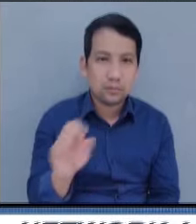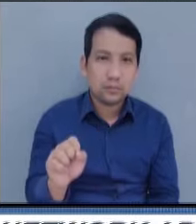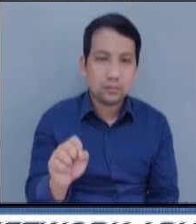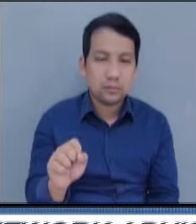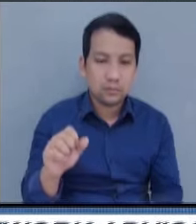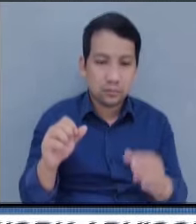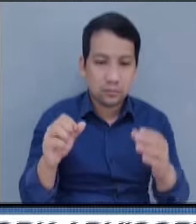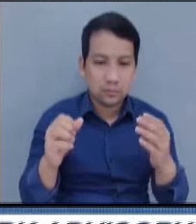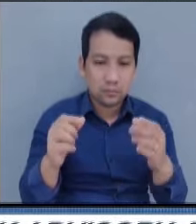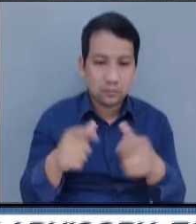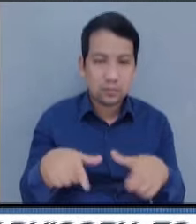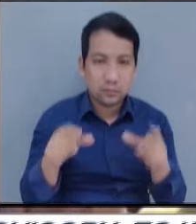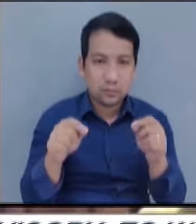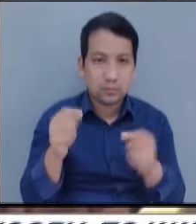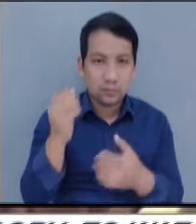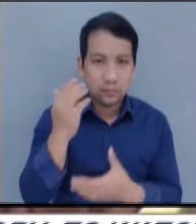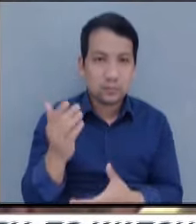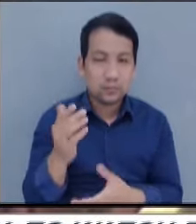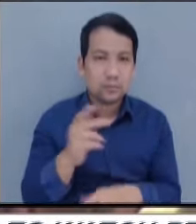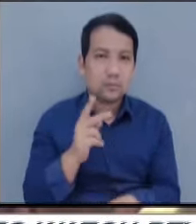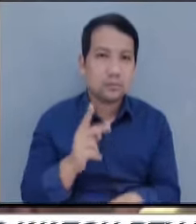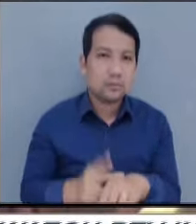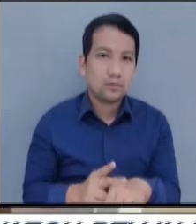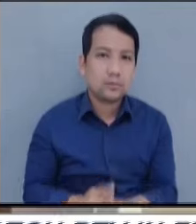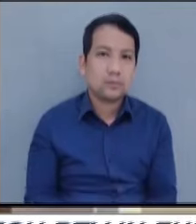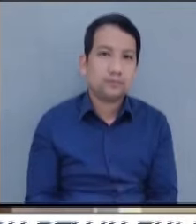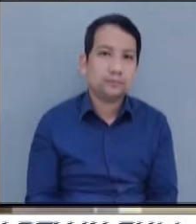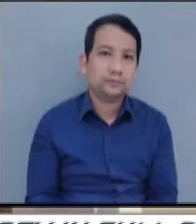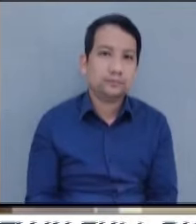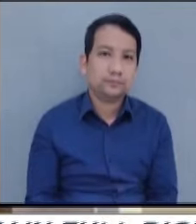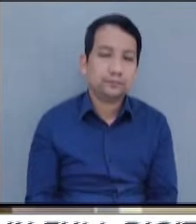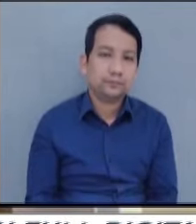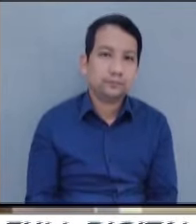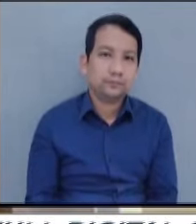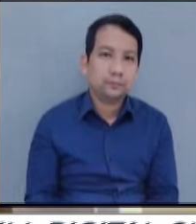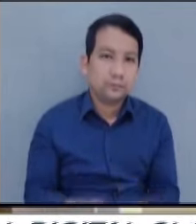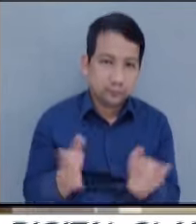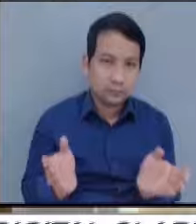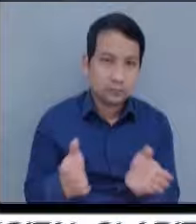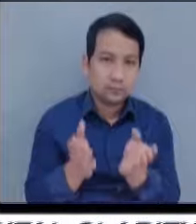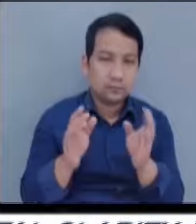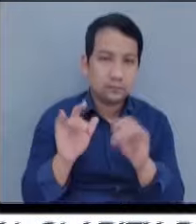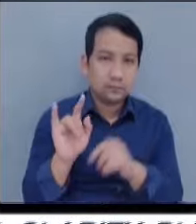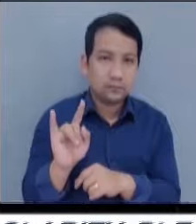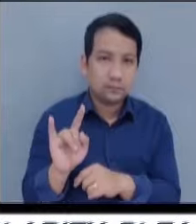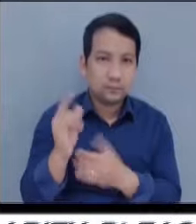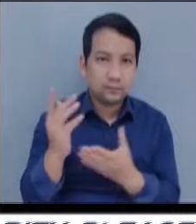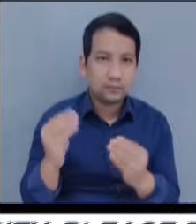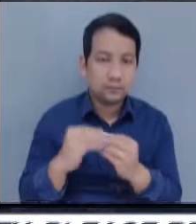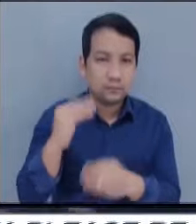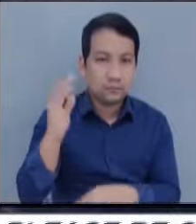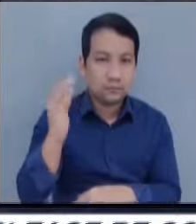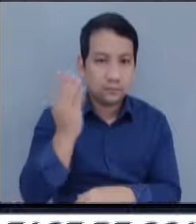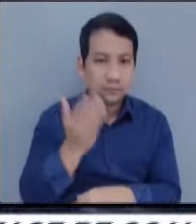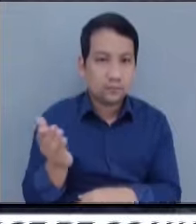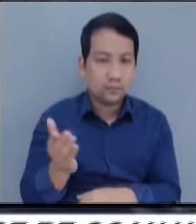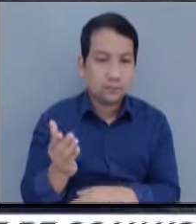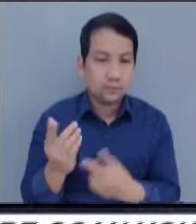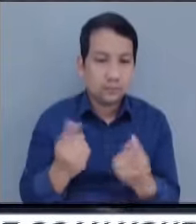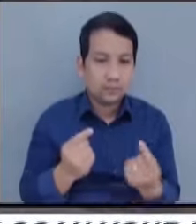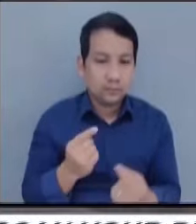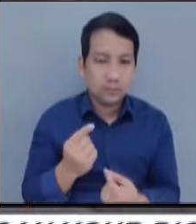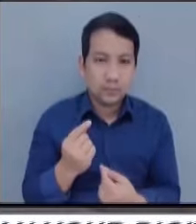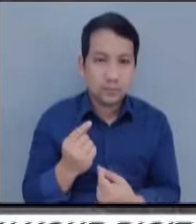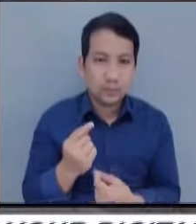and and the Philippines sa harap nito hinimok ng pangulo ang media na patuloy na iulat ang Mga iligal at agresibong aktibidad ng